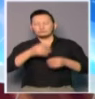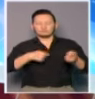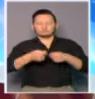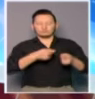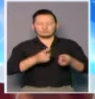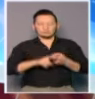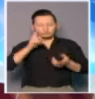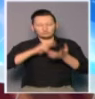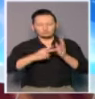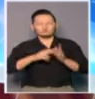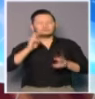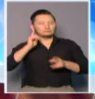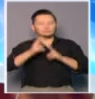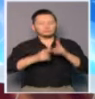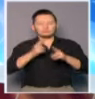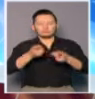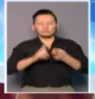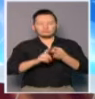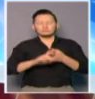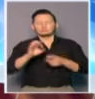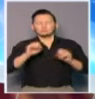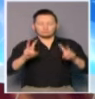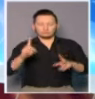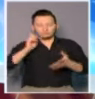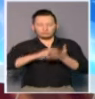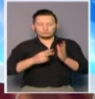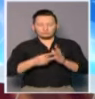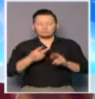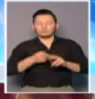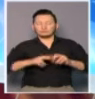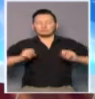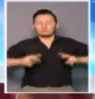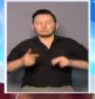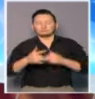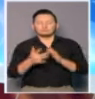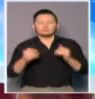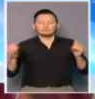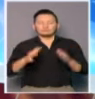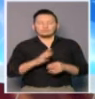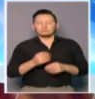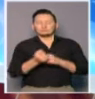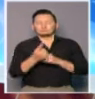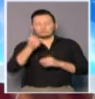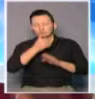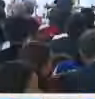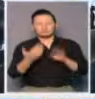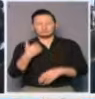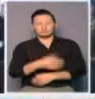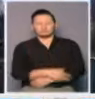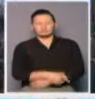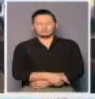современных методах лор-хирургии, обмен передовыми технологиями. Такая встреча в городе Атырау была организована 11 лет назад.